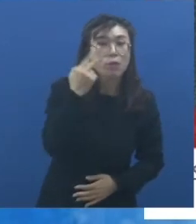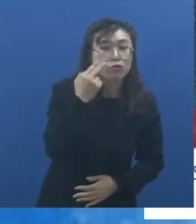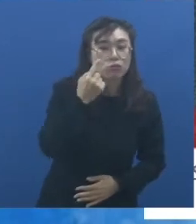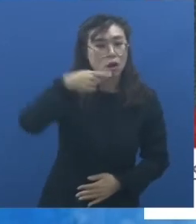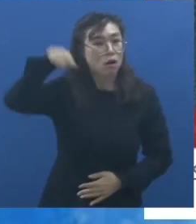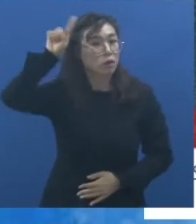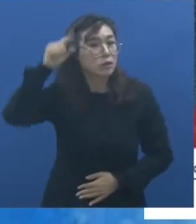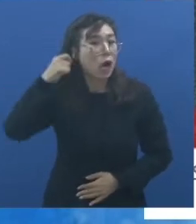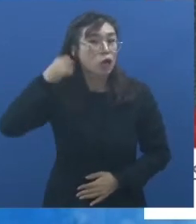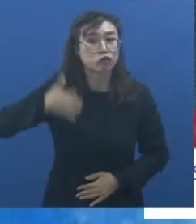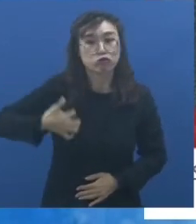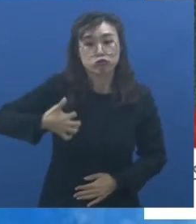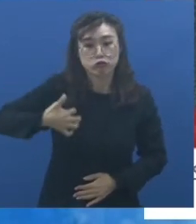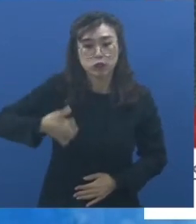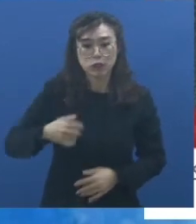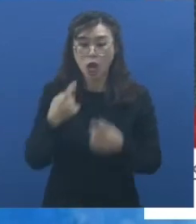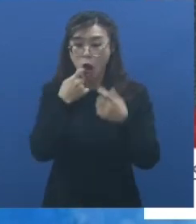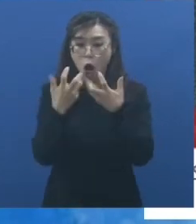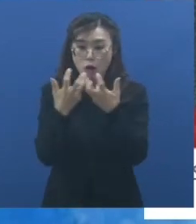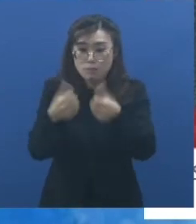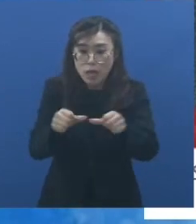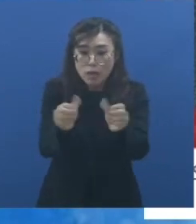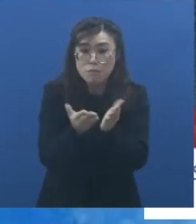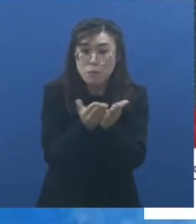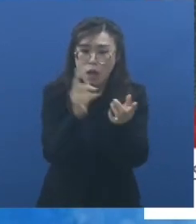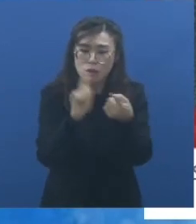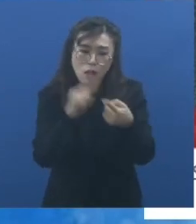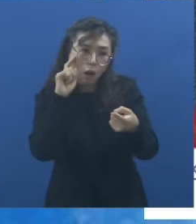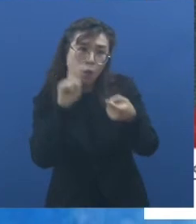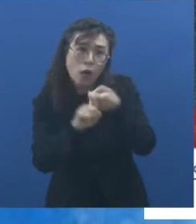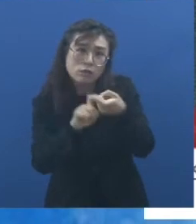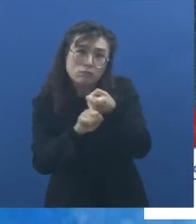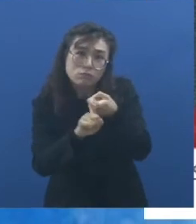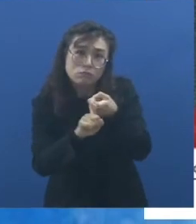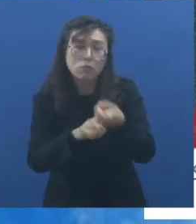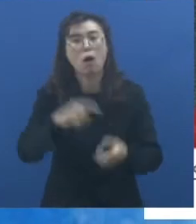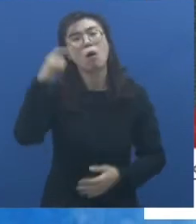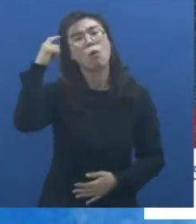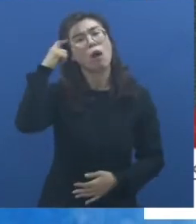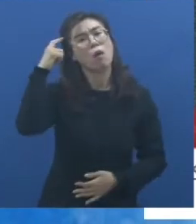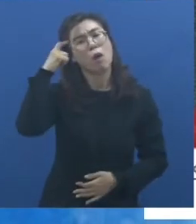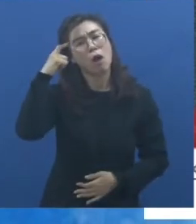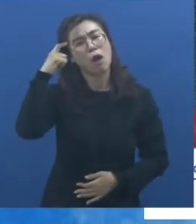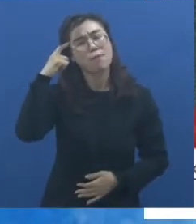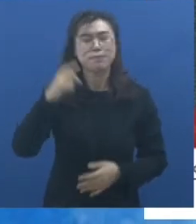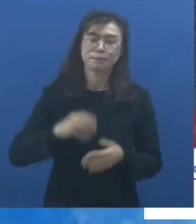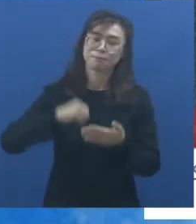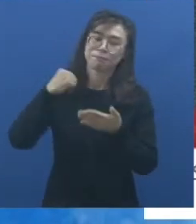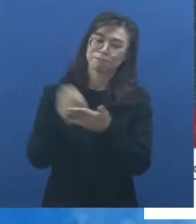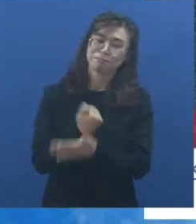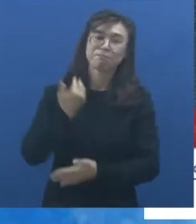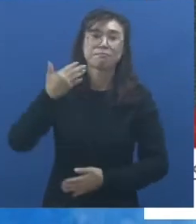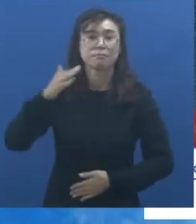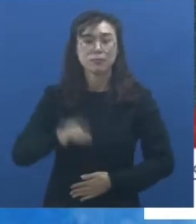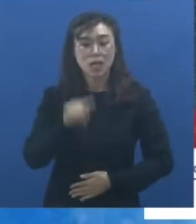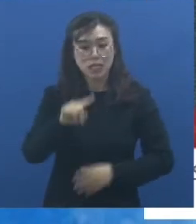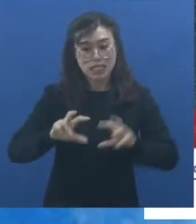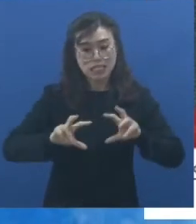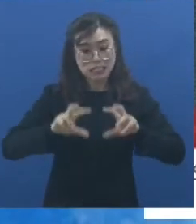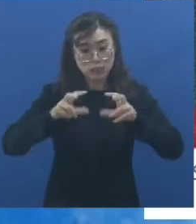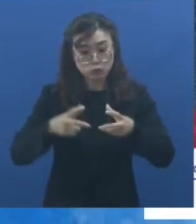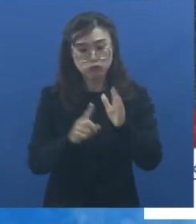갑자기 쇄빙선 해요 이제 관심을 많이 보이게 됐거든요 그것은 왜그러냐면 역설적이게도 어 지구온난화